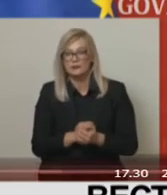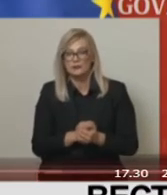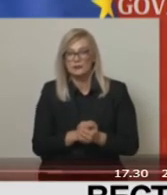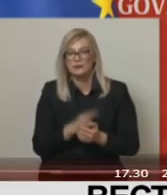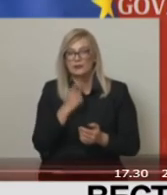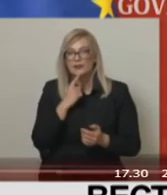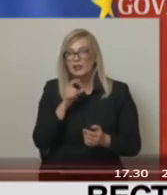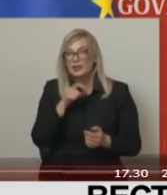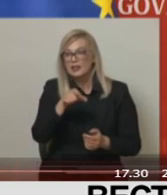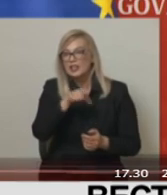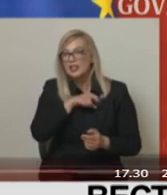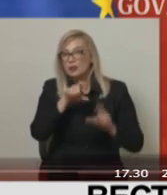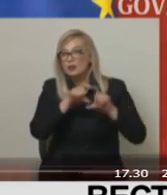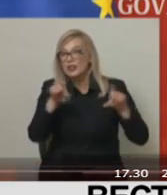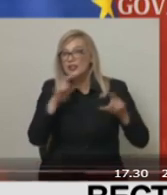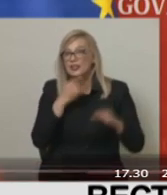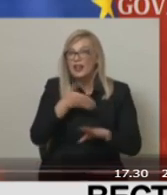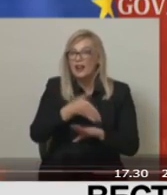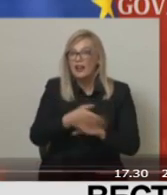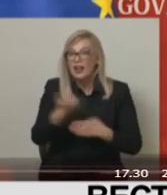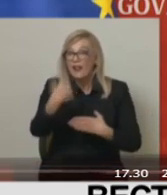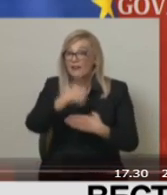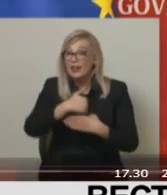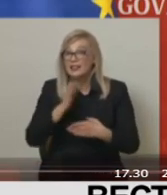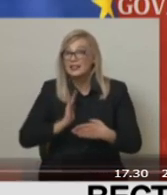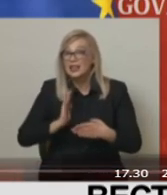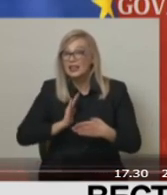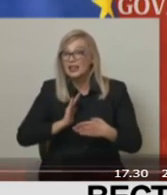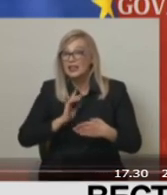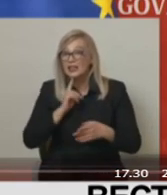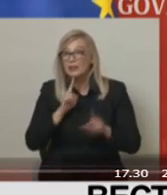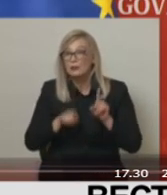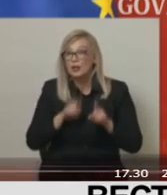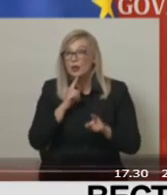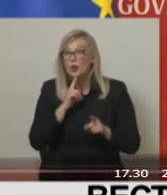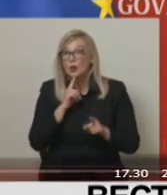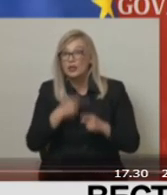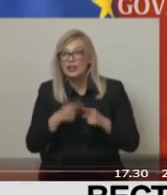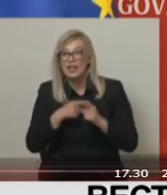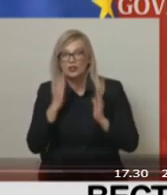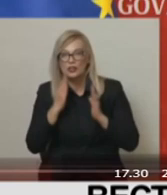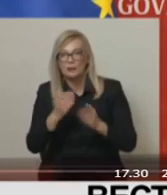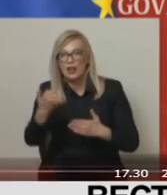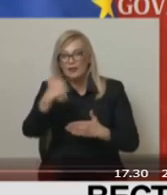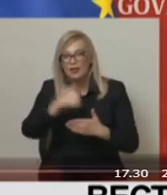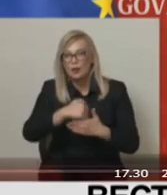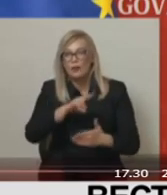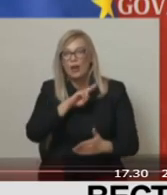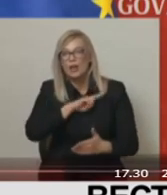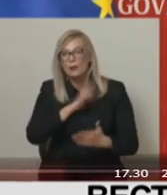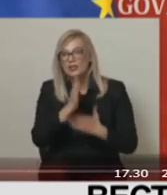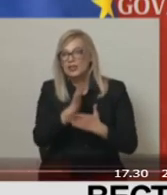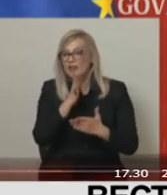се задолжуваат институциите за влез на граѓани по било кој начин и пат влегуваат во Република